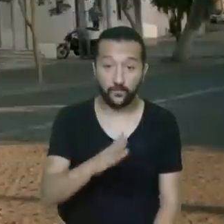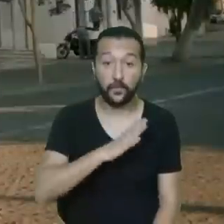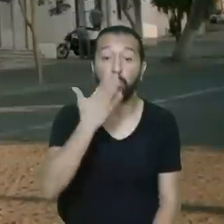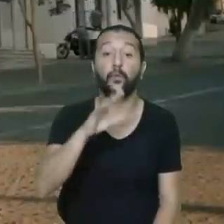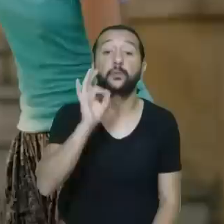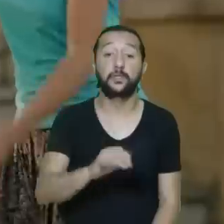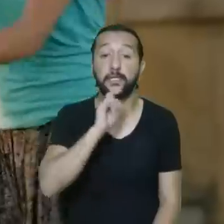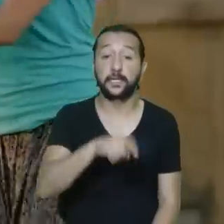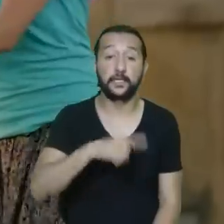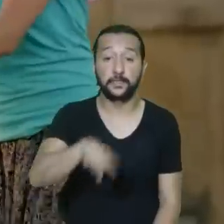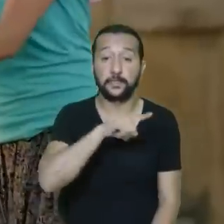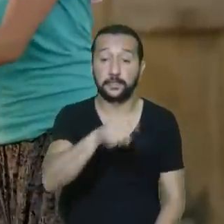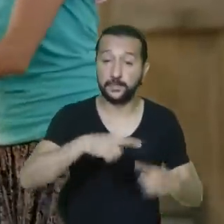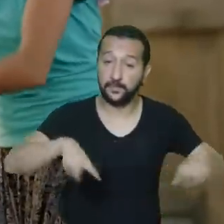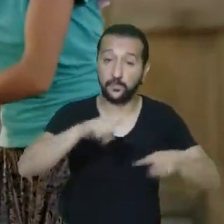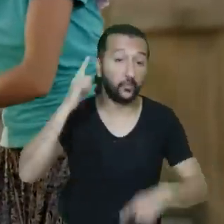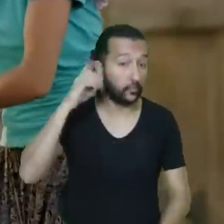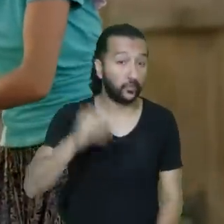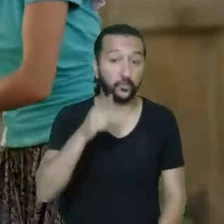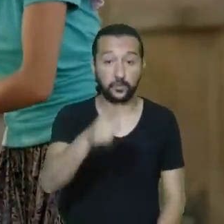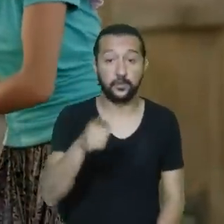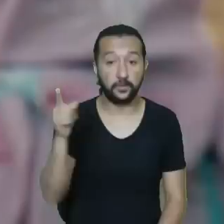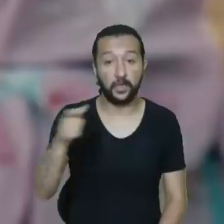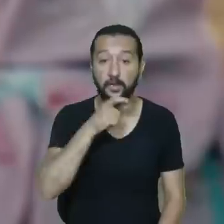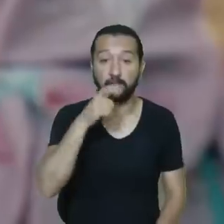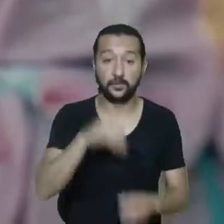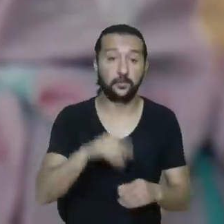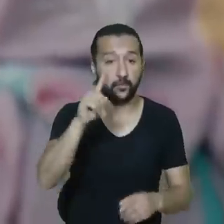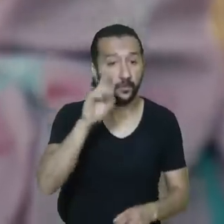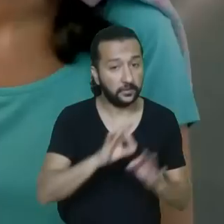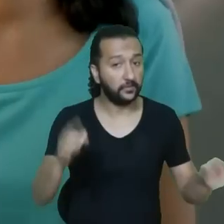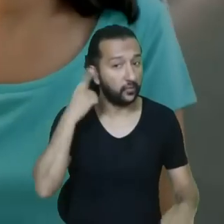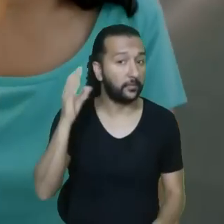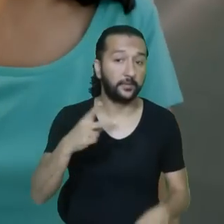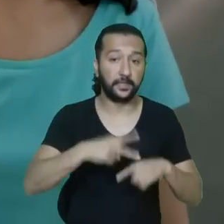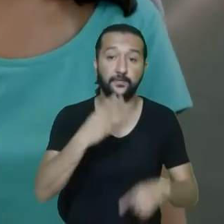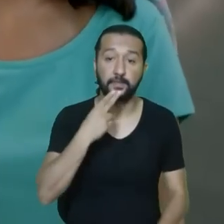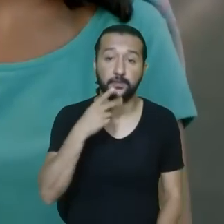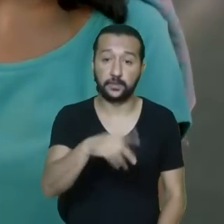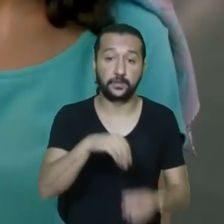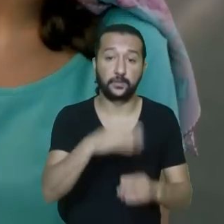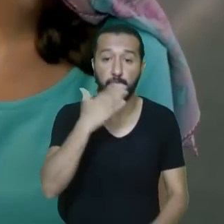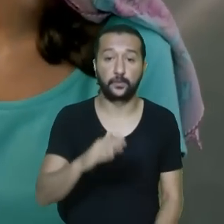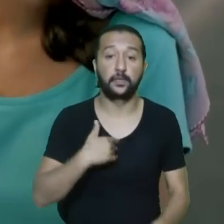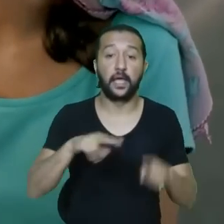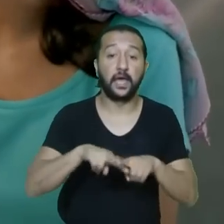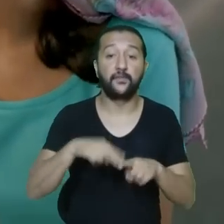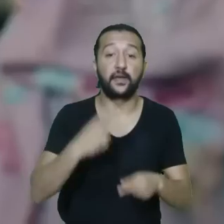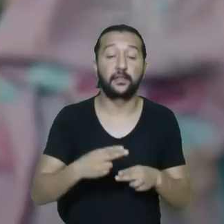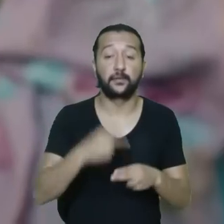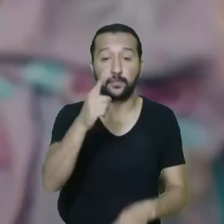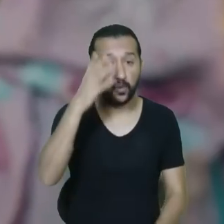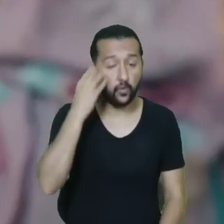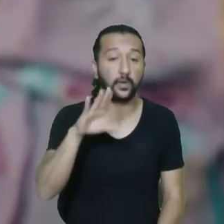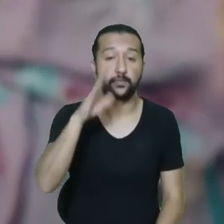Edendim olmamış dayı. Senin çevren geniştir, belki duymuşsundur kahvede filan. Vallahi duymadım Zarife kızım. Konuşan eden de yoktu ya. Arife be Arife,